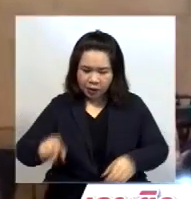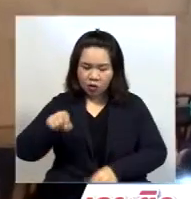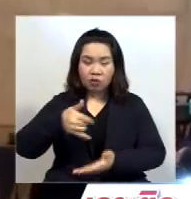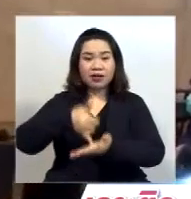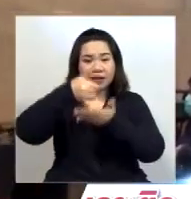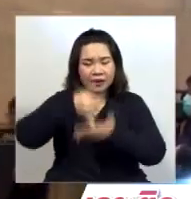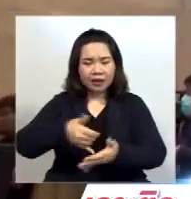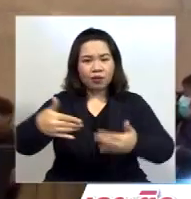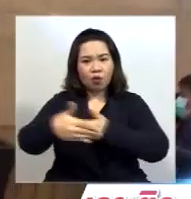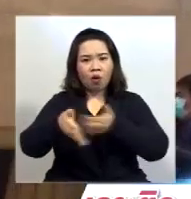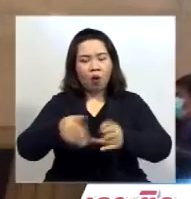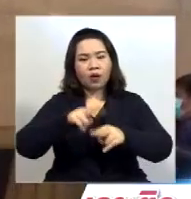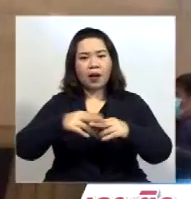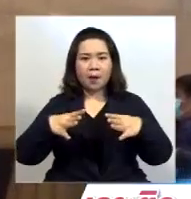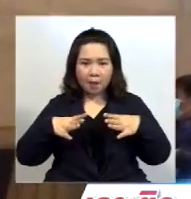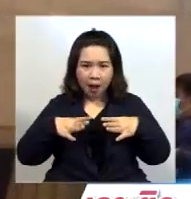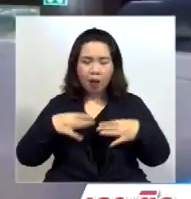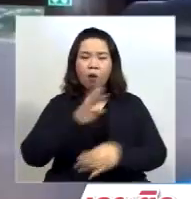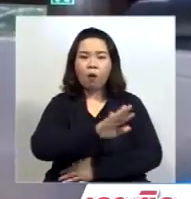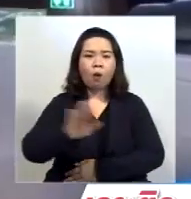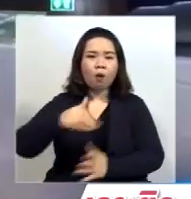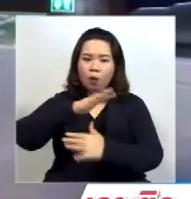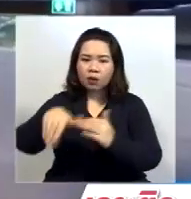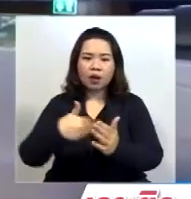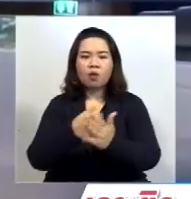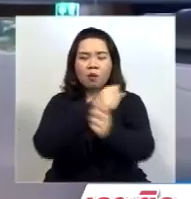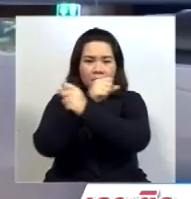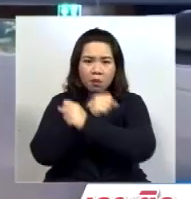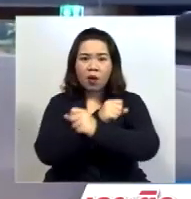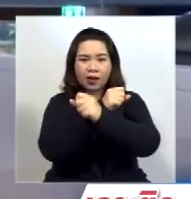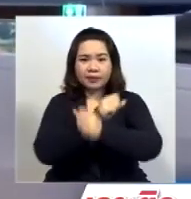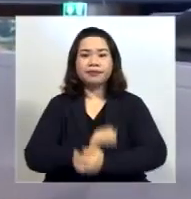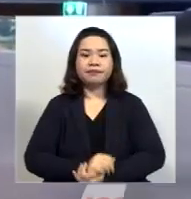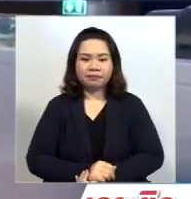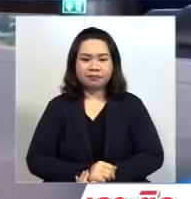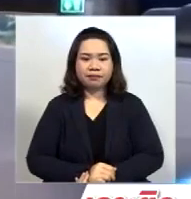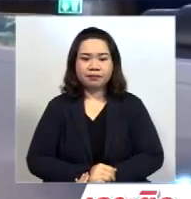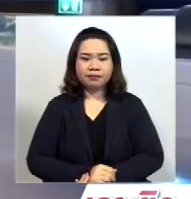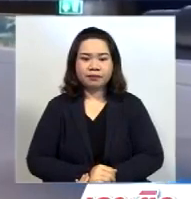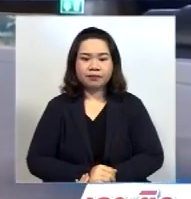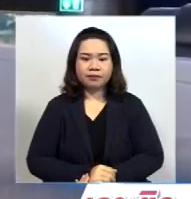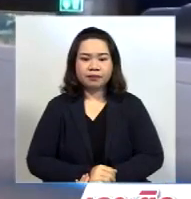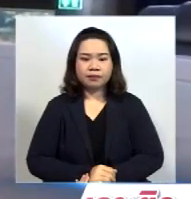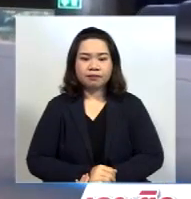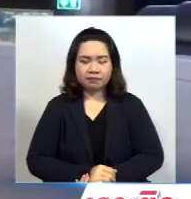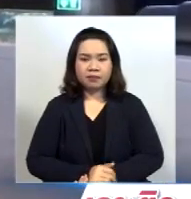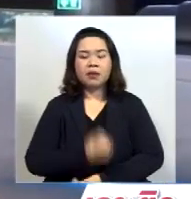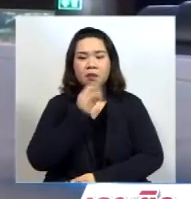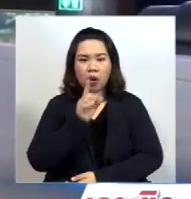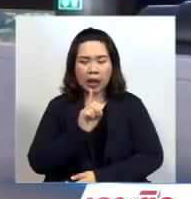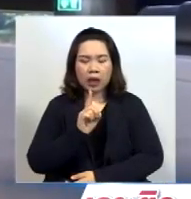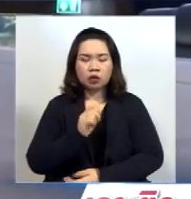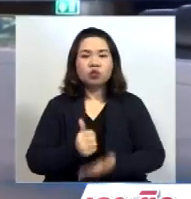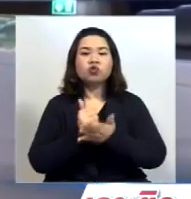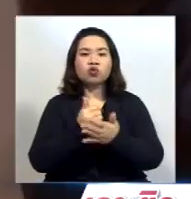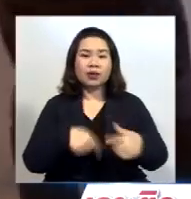รัฐมนตรีคณะรัฐมนตรีห้องพักสื่อมวลชนเพื่อป้องกันเชื้อโควิด-19 ด้วยนี่นะคะ ก็เรียกว่าเป็นการสร้าง